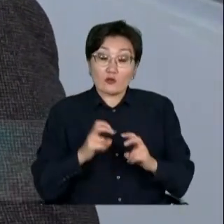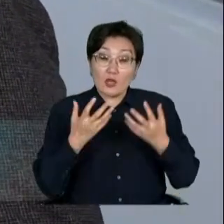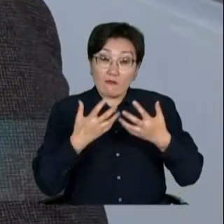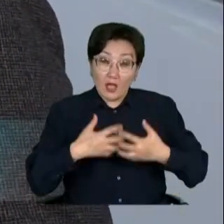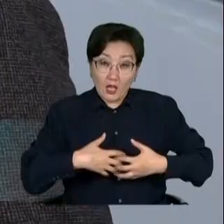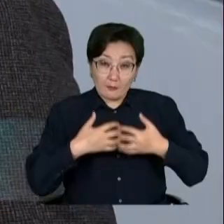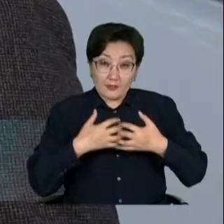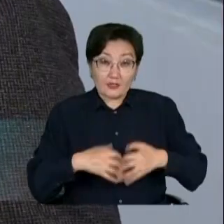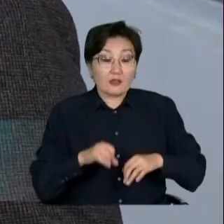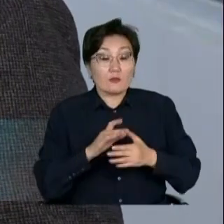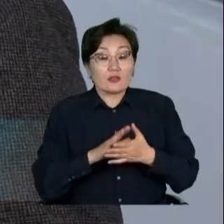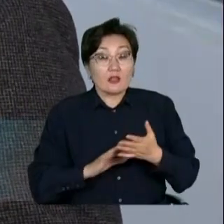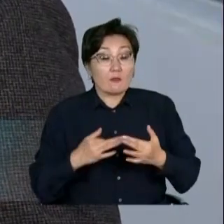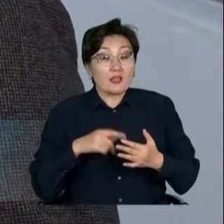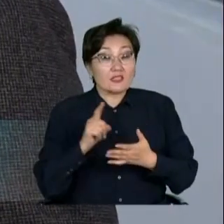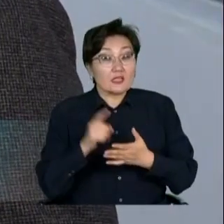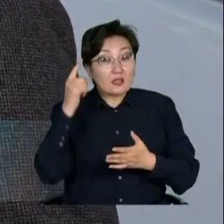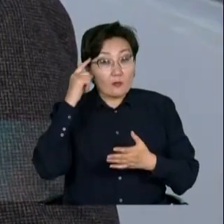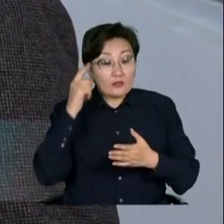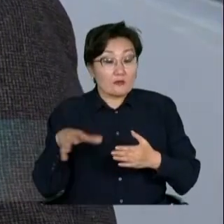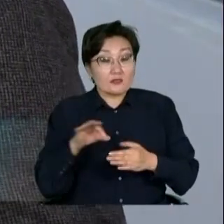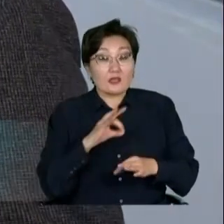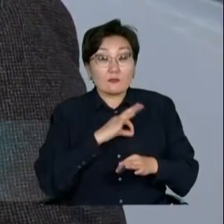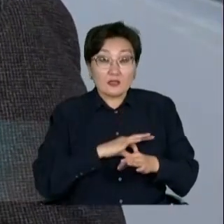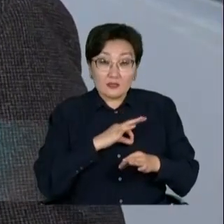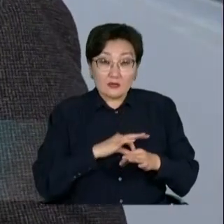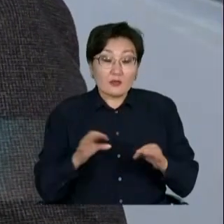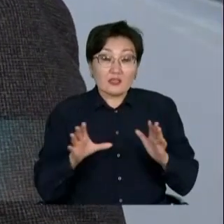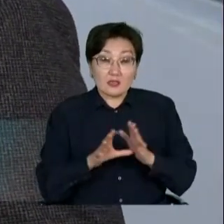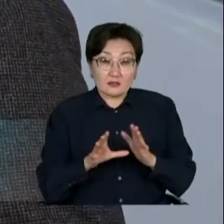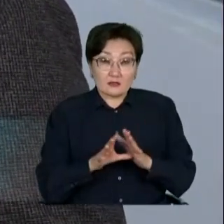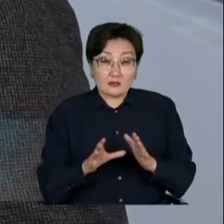заводы, фабрики и так далее. Да? Но мы должны понимать, что это все потребление электроэнергии.